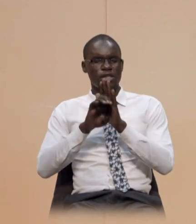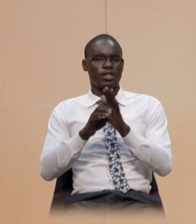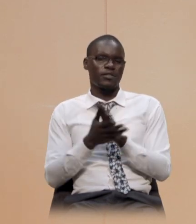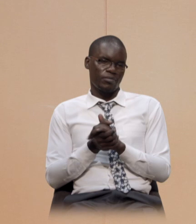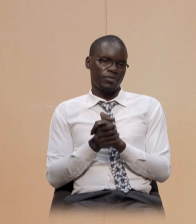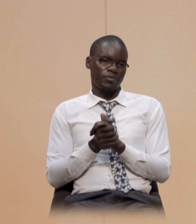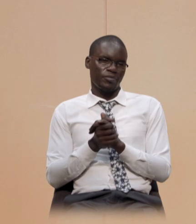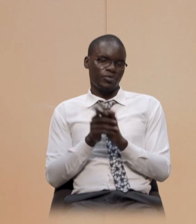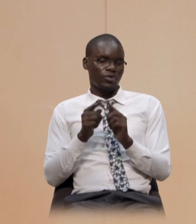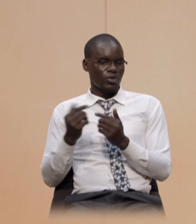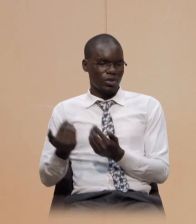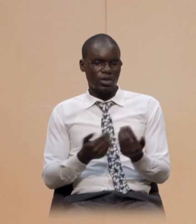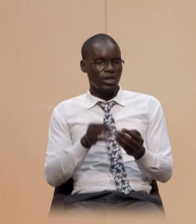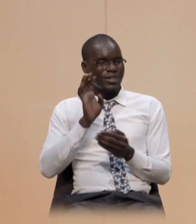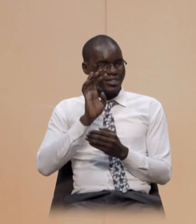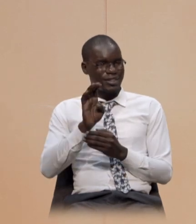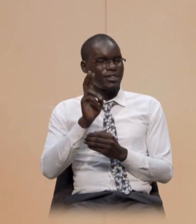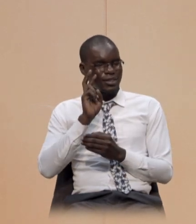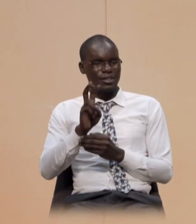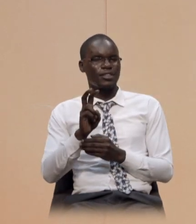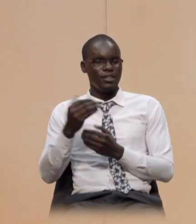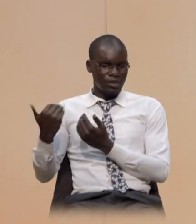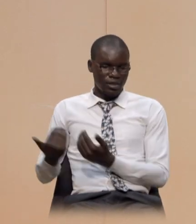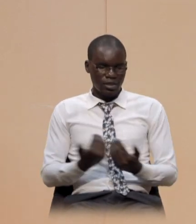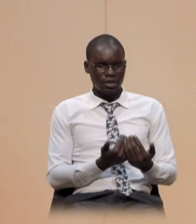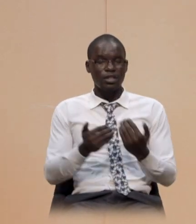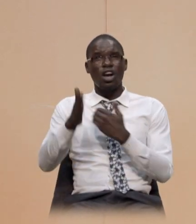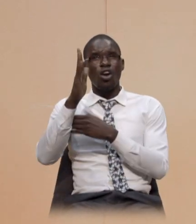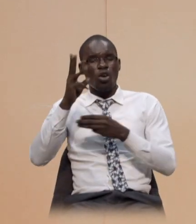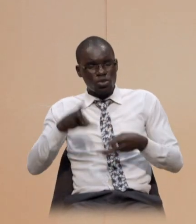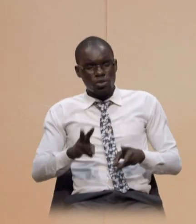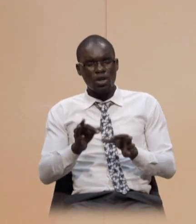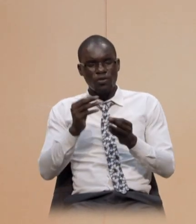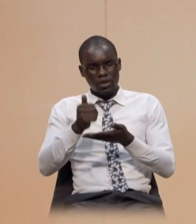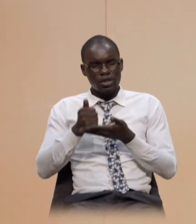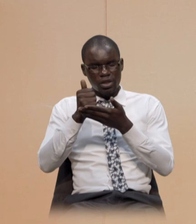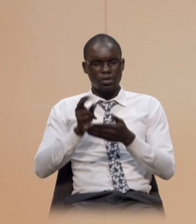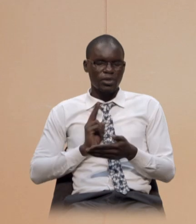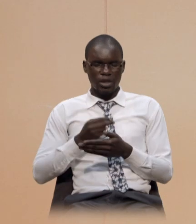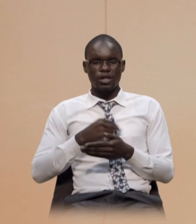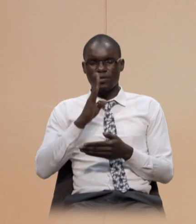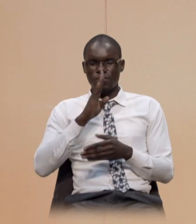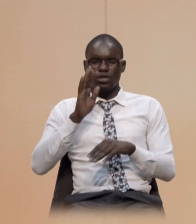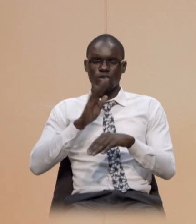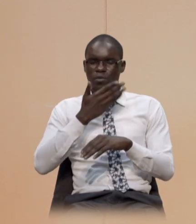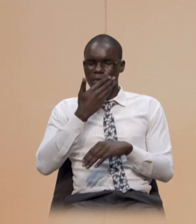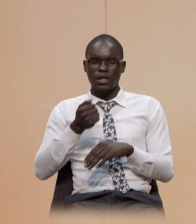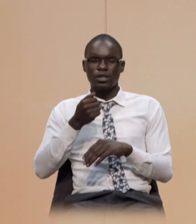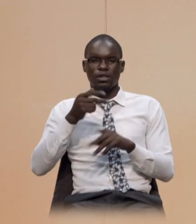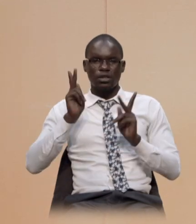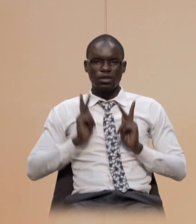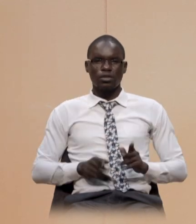hivyo angalia, children are God's way of helping us become better people. Unajua hata saa